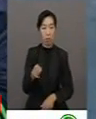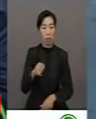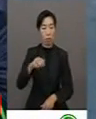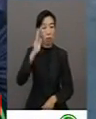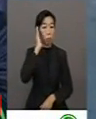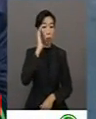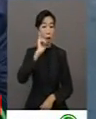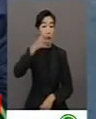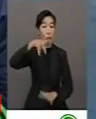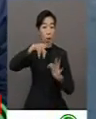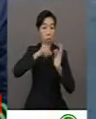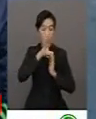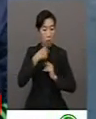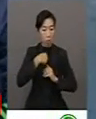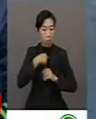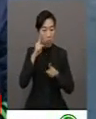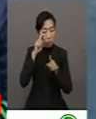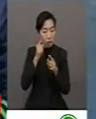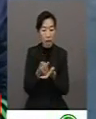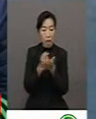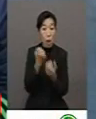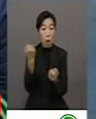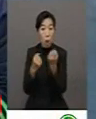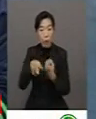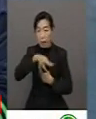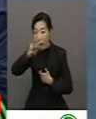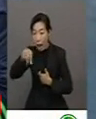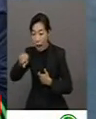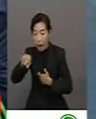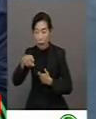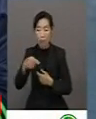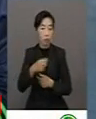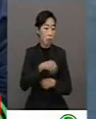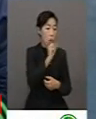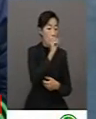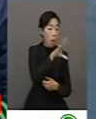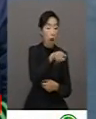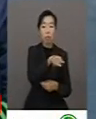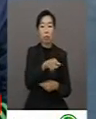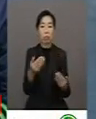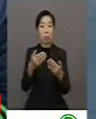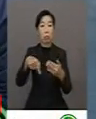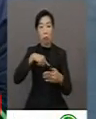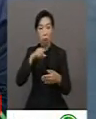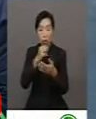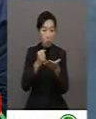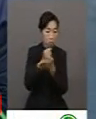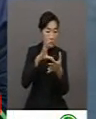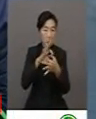เขาเป็นเพียงตัวกลางในการประสานงานหารถลัมโบกินีเท่านั้นโดยไม่มีส่วนเกี่ยวข้องและไม่รู้เห็นเกี่ยวกับคดีนี้ค่ะ